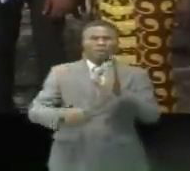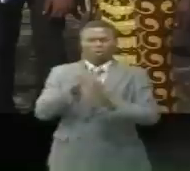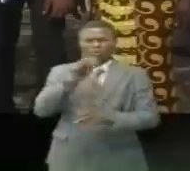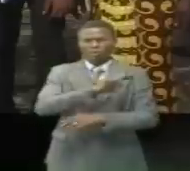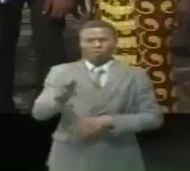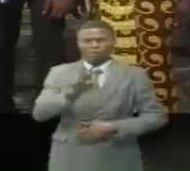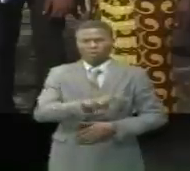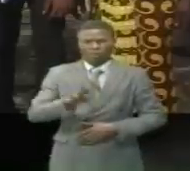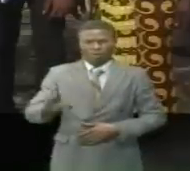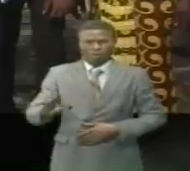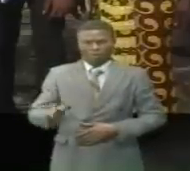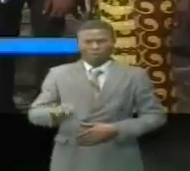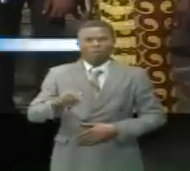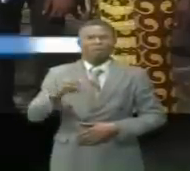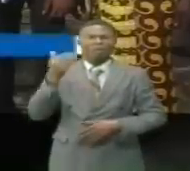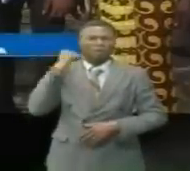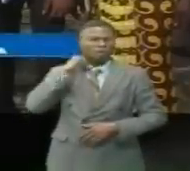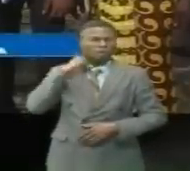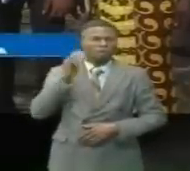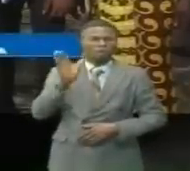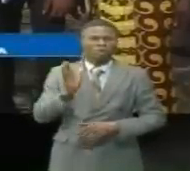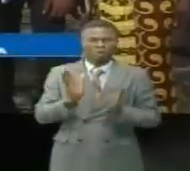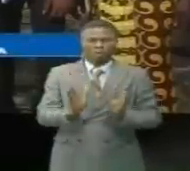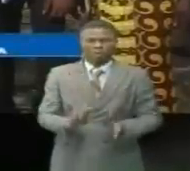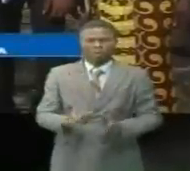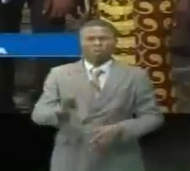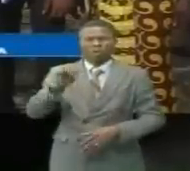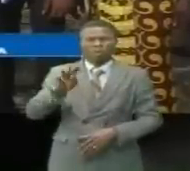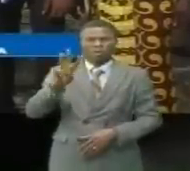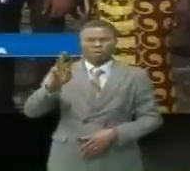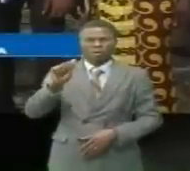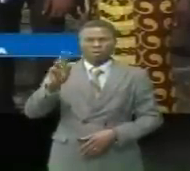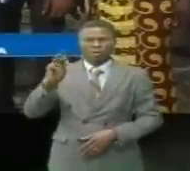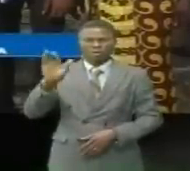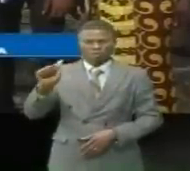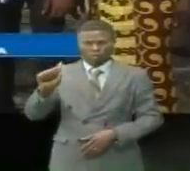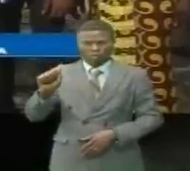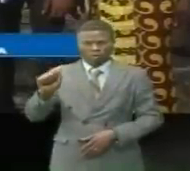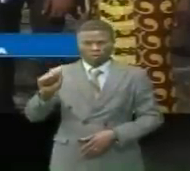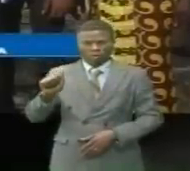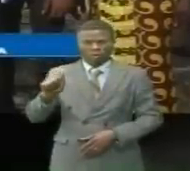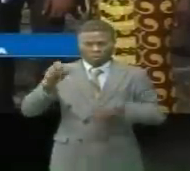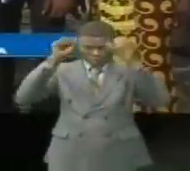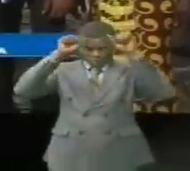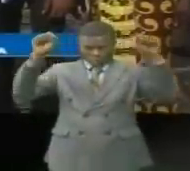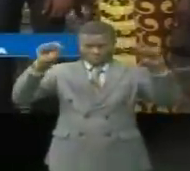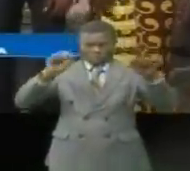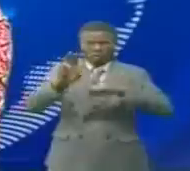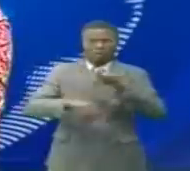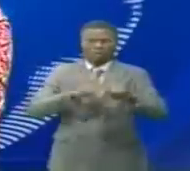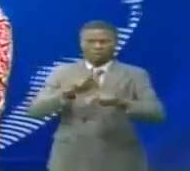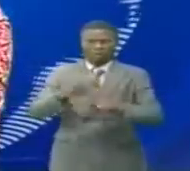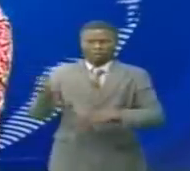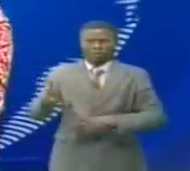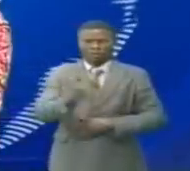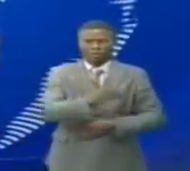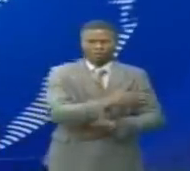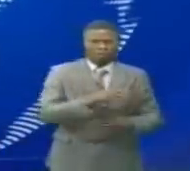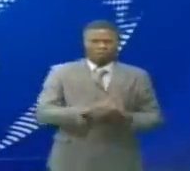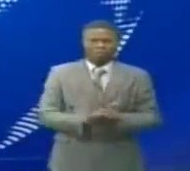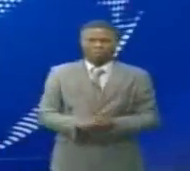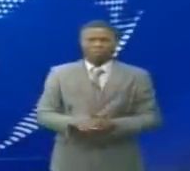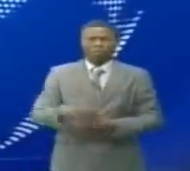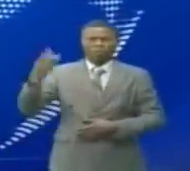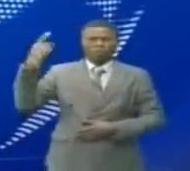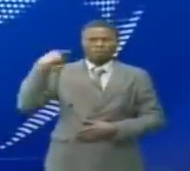le comité directeur, François Mambadishinda Wayesu, président national.